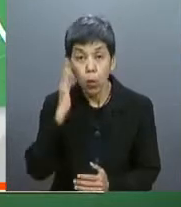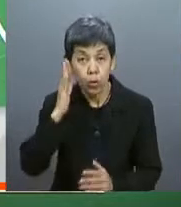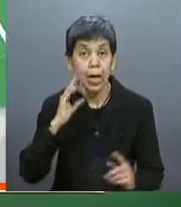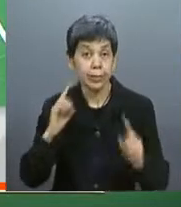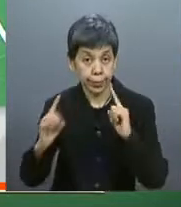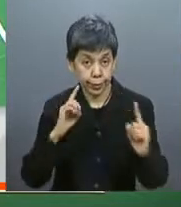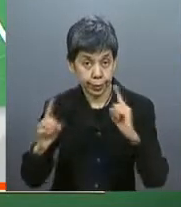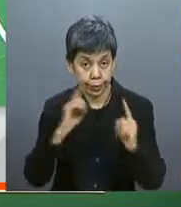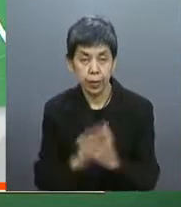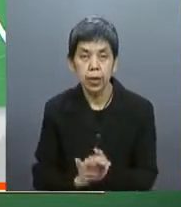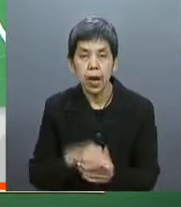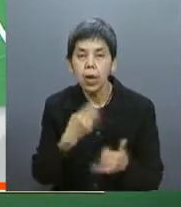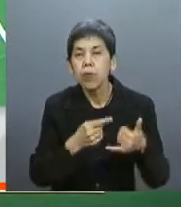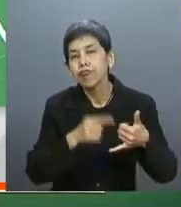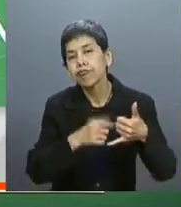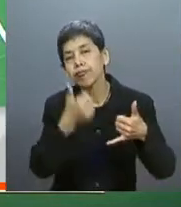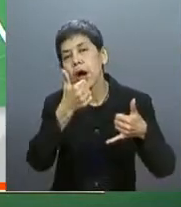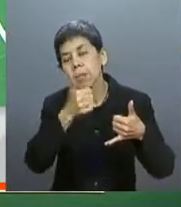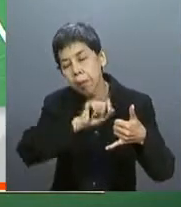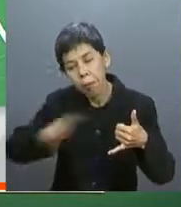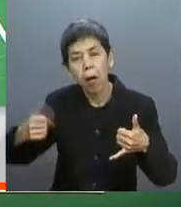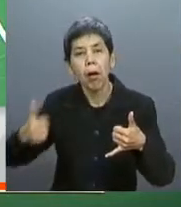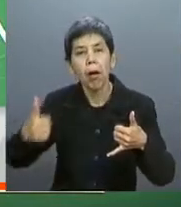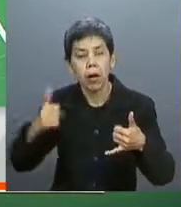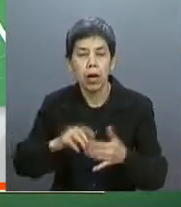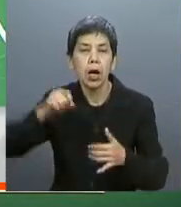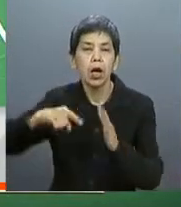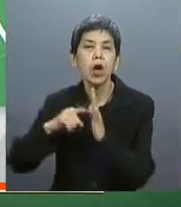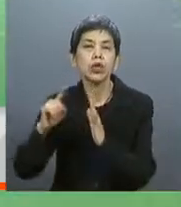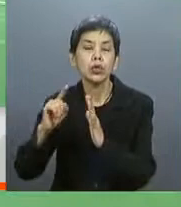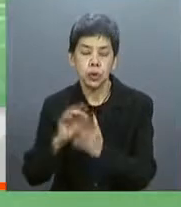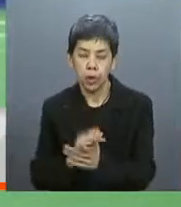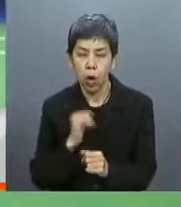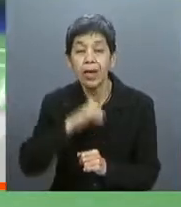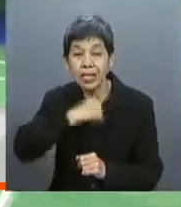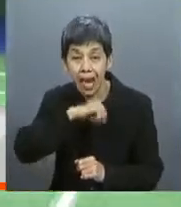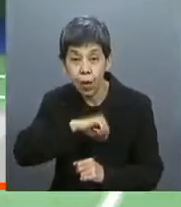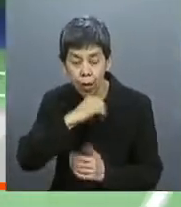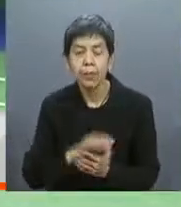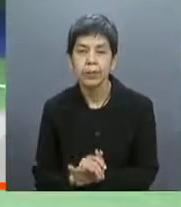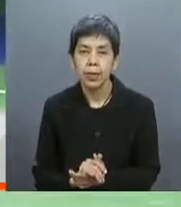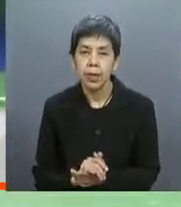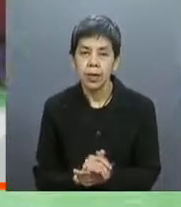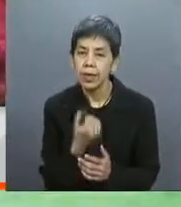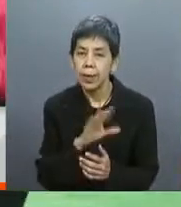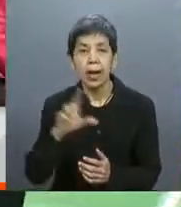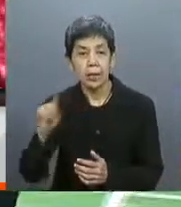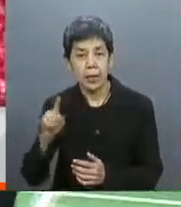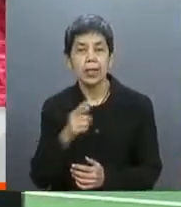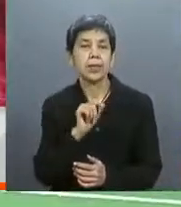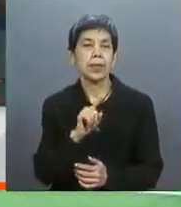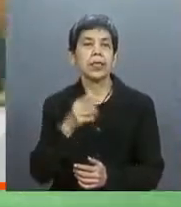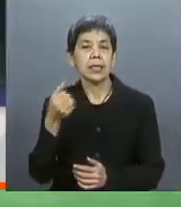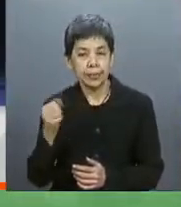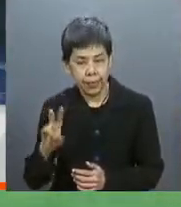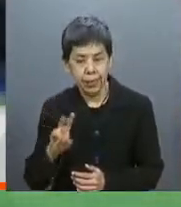เดี่ยวกันบ้านนะครับแชมป์ตกเป็นของหลินตันที่เอาชนะซูเทียนเฉินจากไต้หวัน2ต่อ1เกม15ต่อ21 21